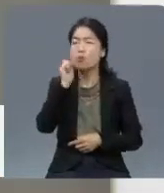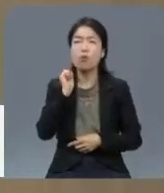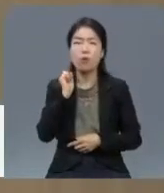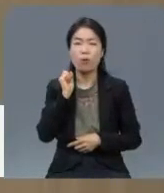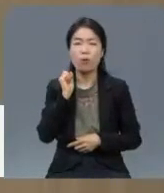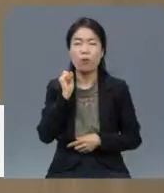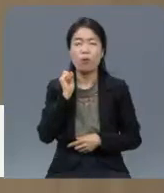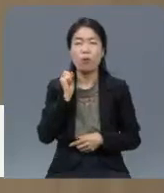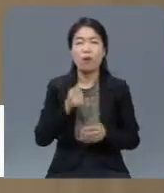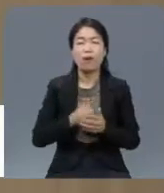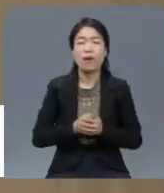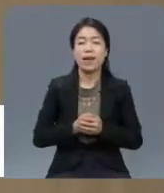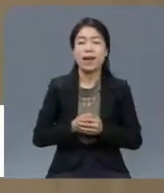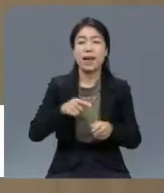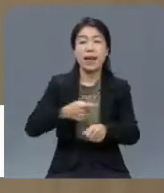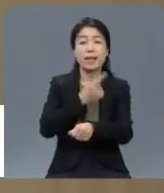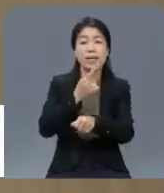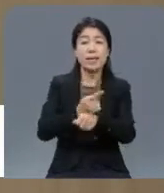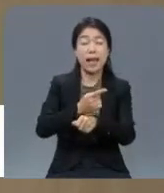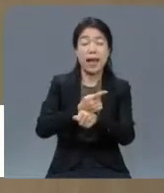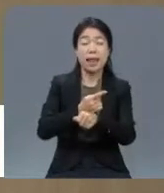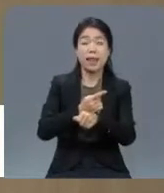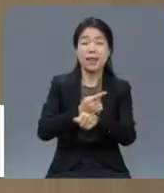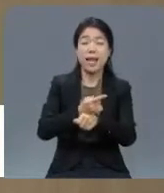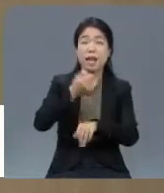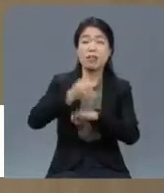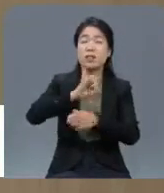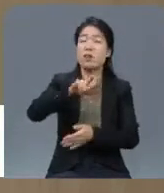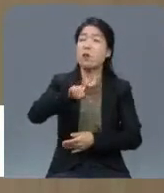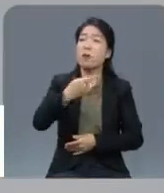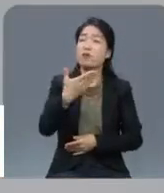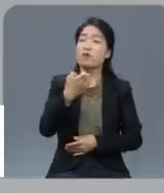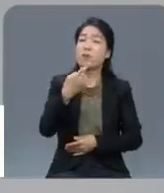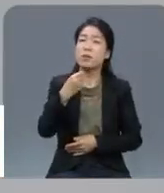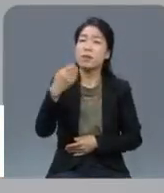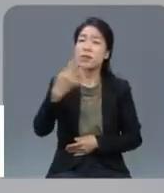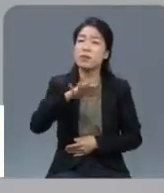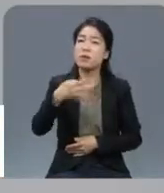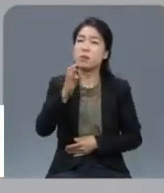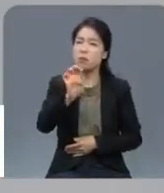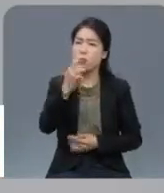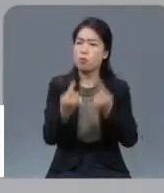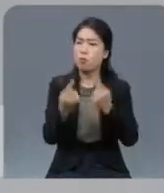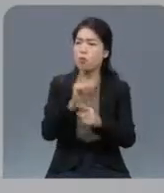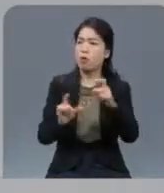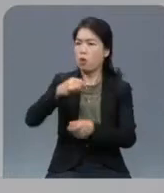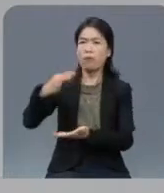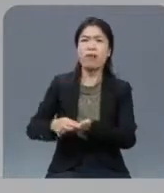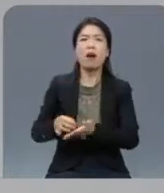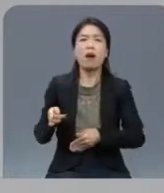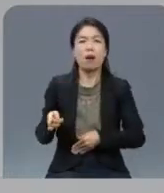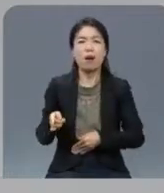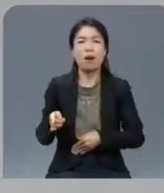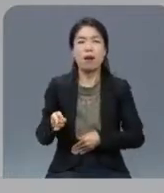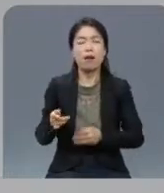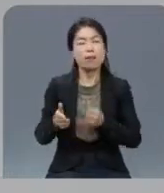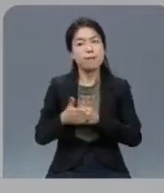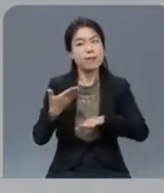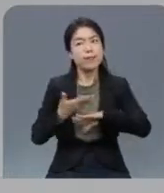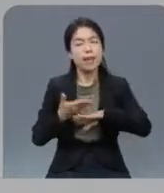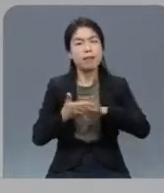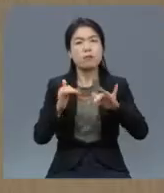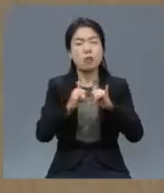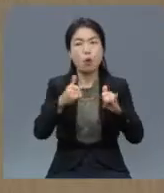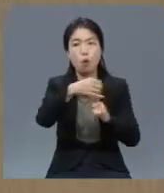겁니다. 시간당 최저임금 수준인 191만 4,440원에도 못 미칩니다. A씨는 다른